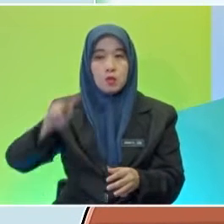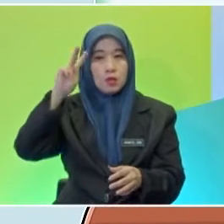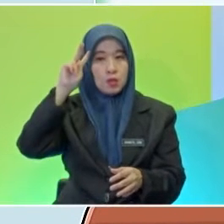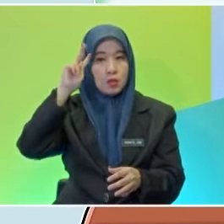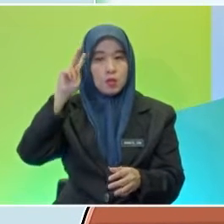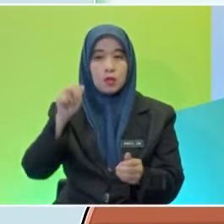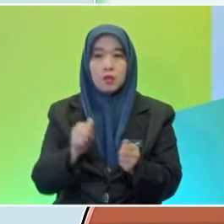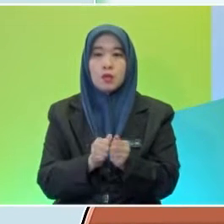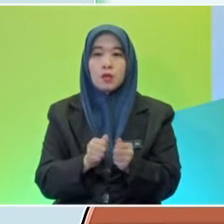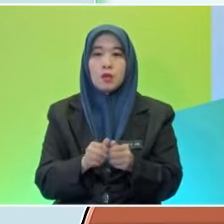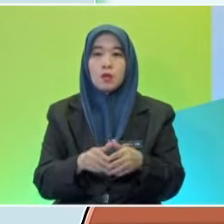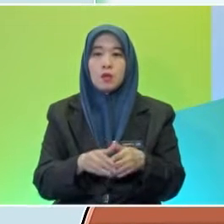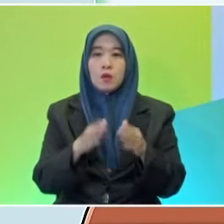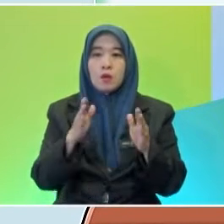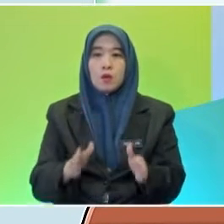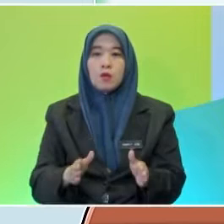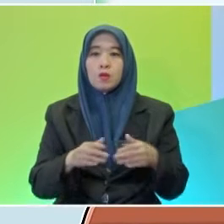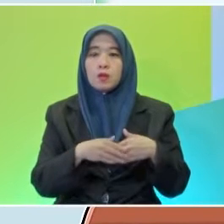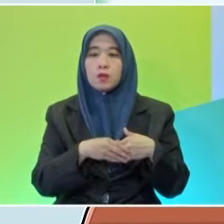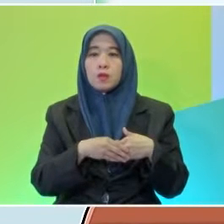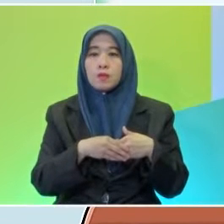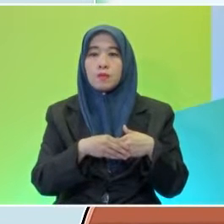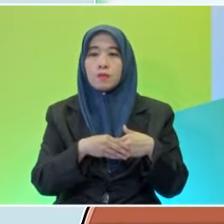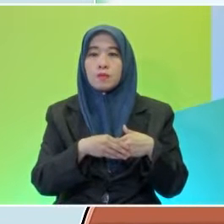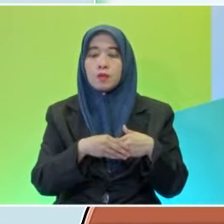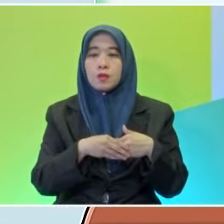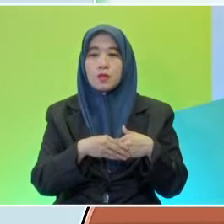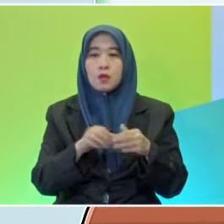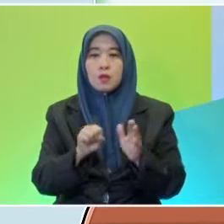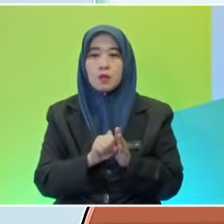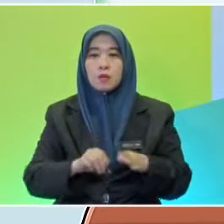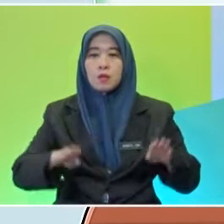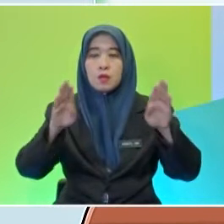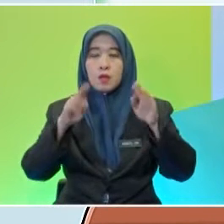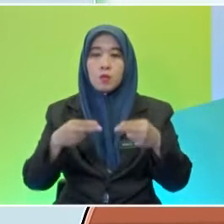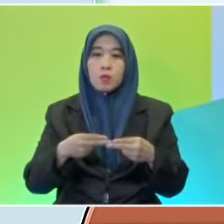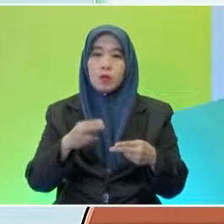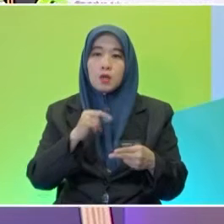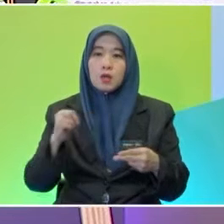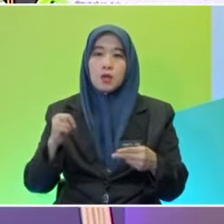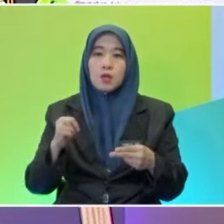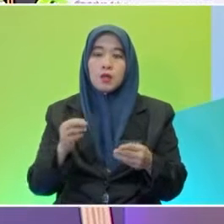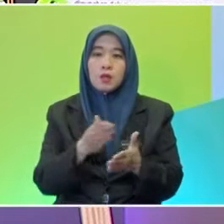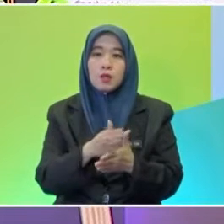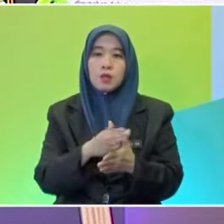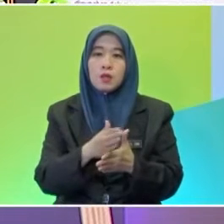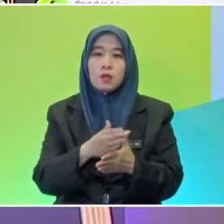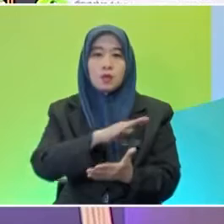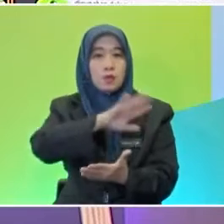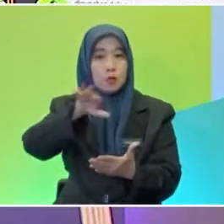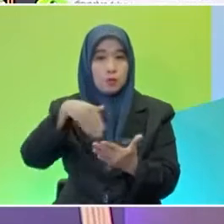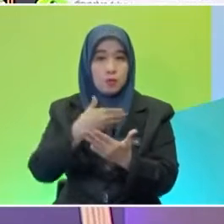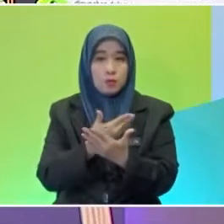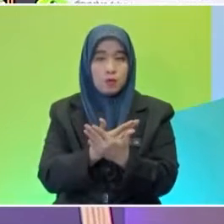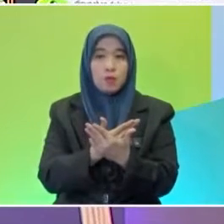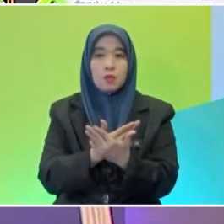bahasa Melayu digunakan sebagai bahasa Perhubungan antara masyarakat dan Rantau Baiklah terlihat